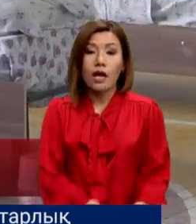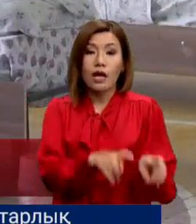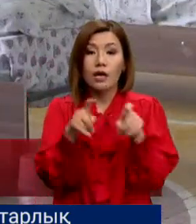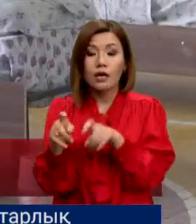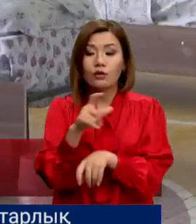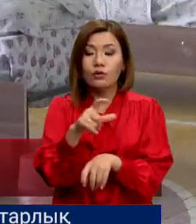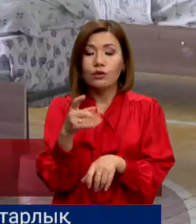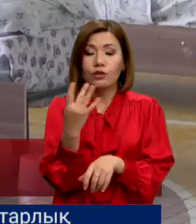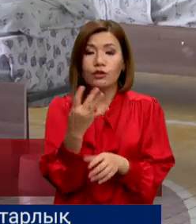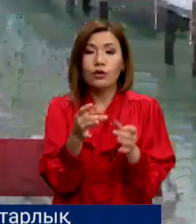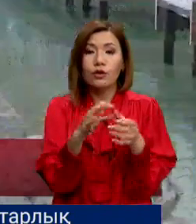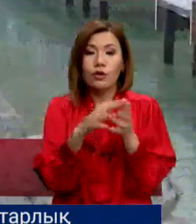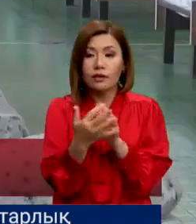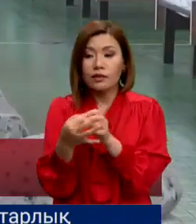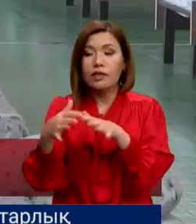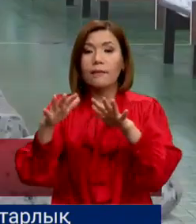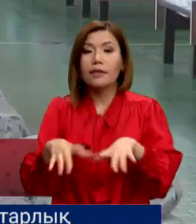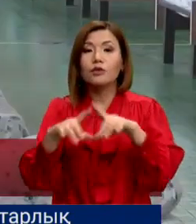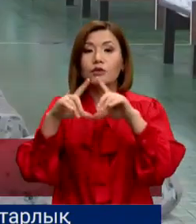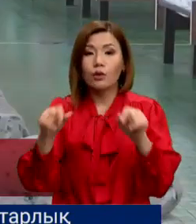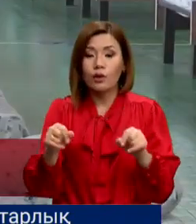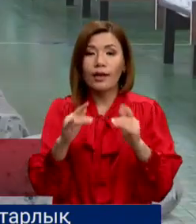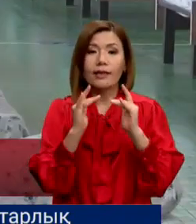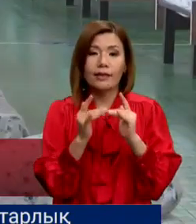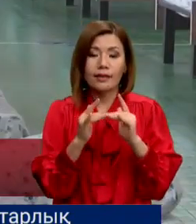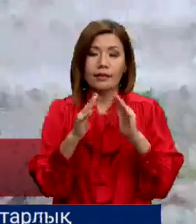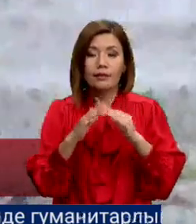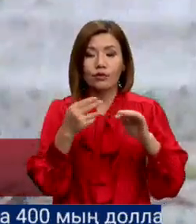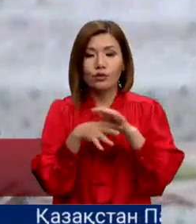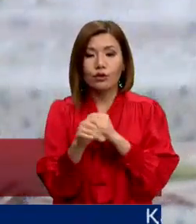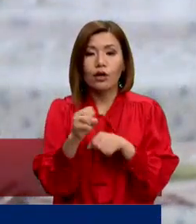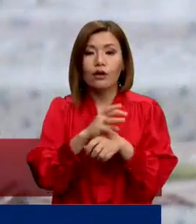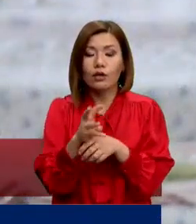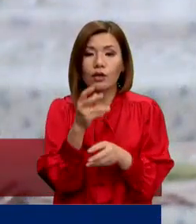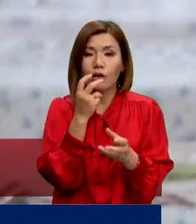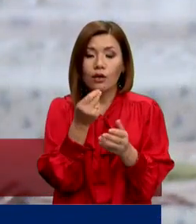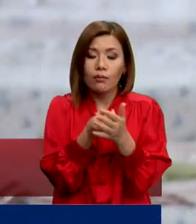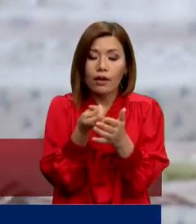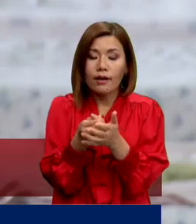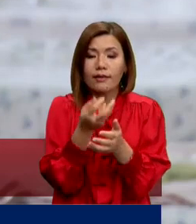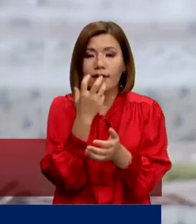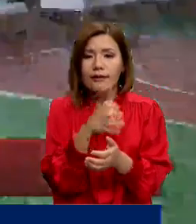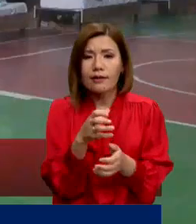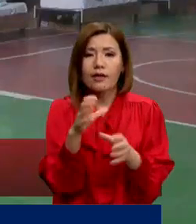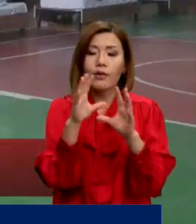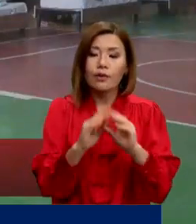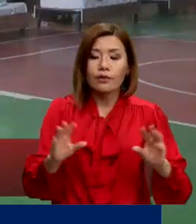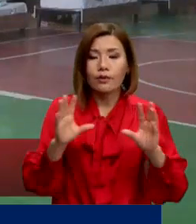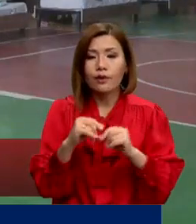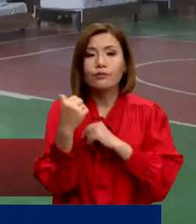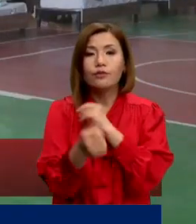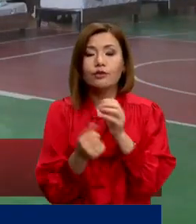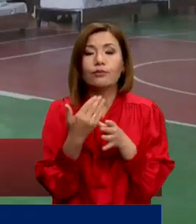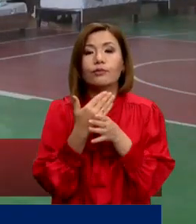Эвакуированных из четырех сел определили в местную школу и интернат. Им организовано горячее питание, оказывается, психологическая и